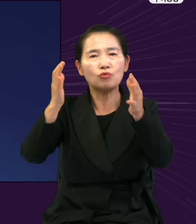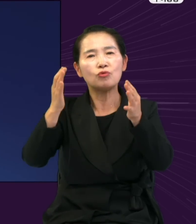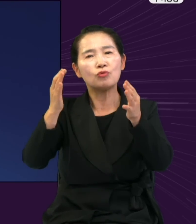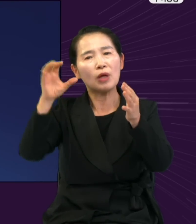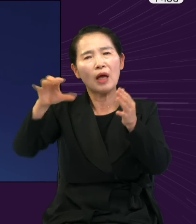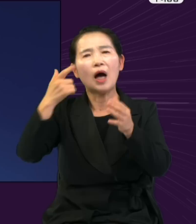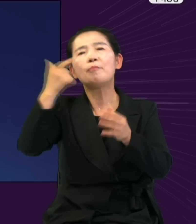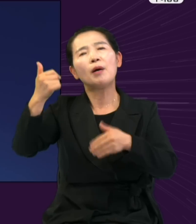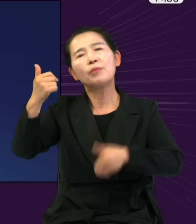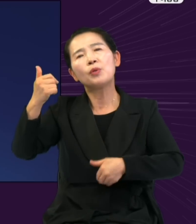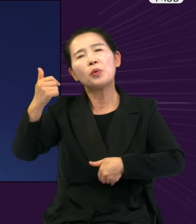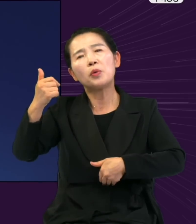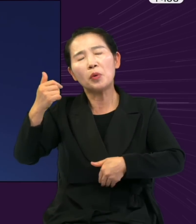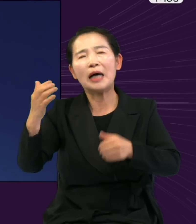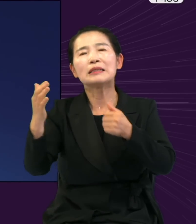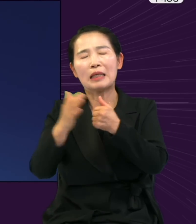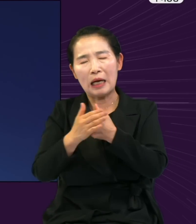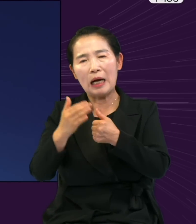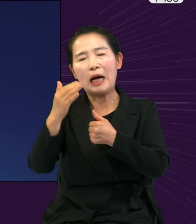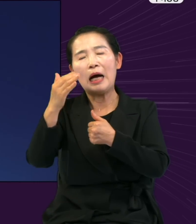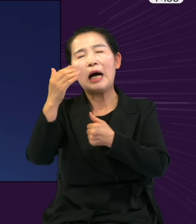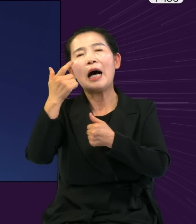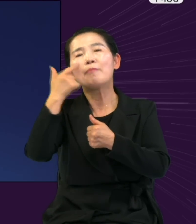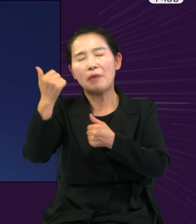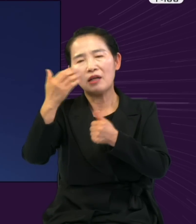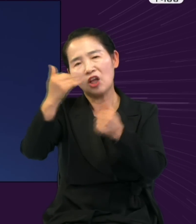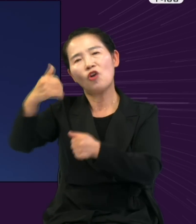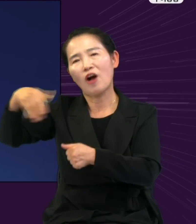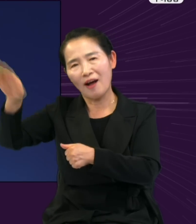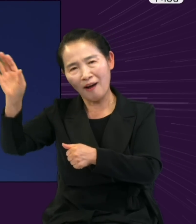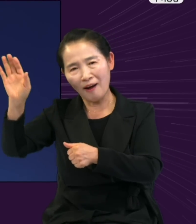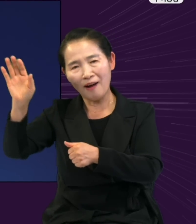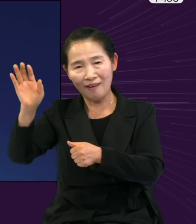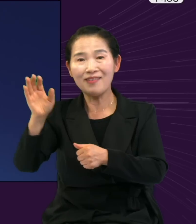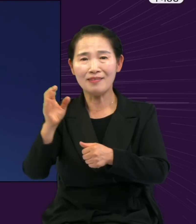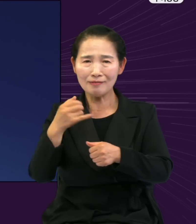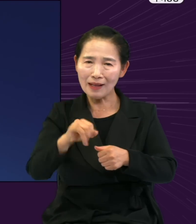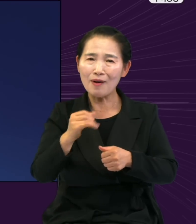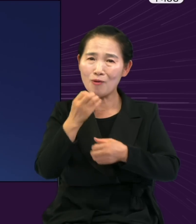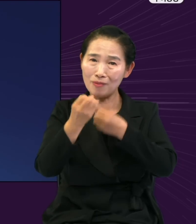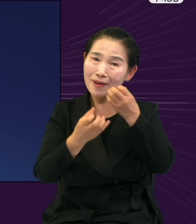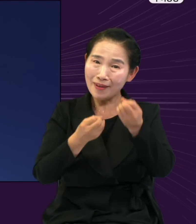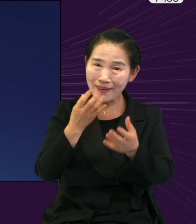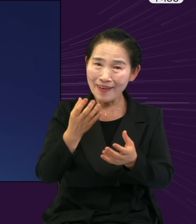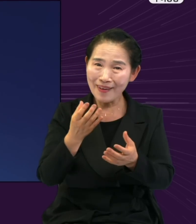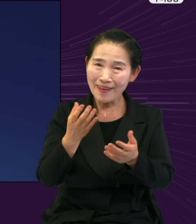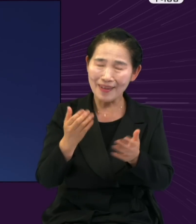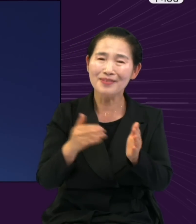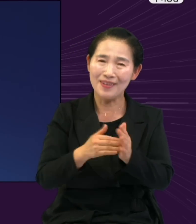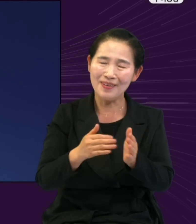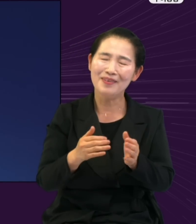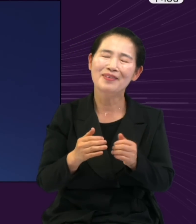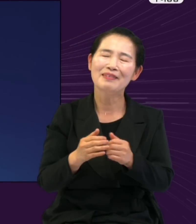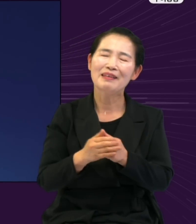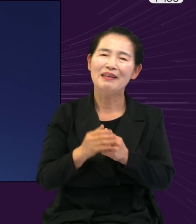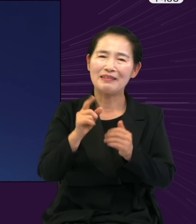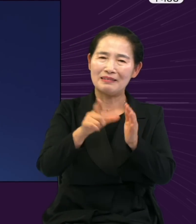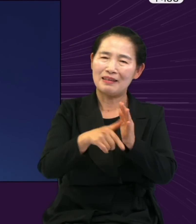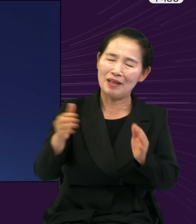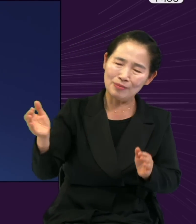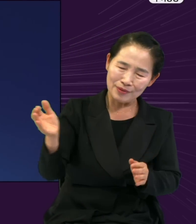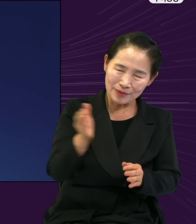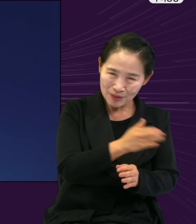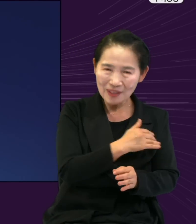하나님이 하셨죠? 말씀하셨어요. 이 아이를 하나님께서 그때부터 지금까지